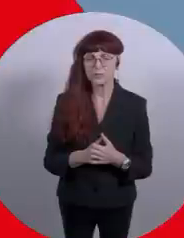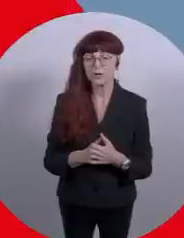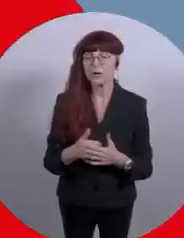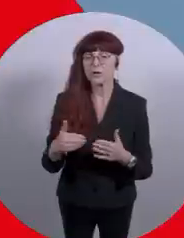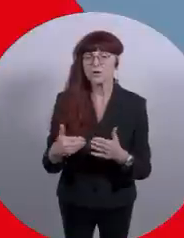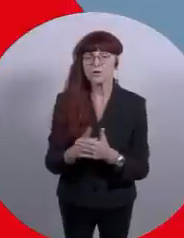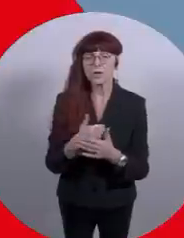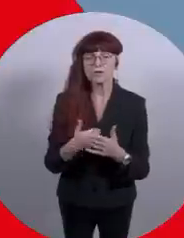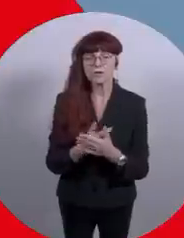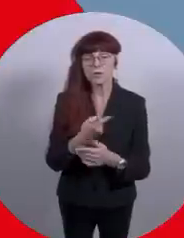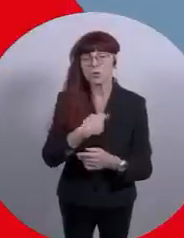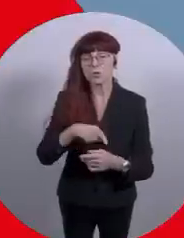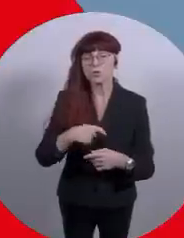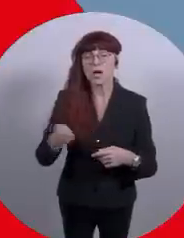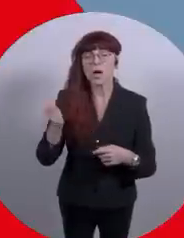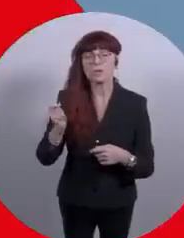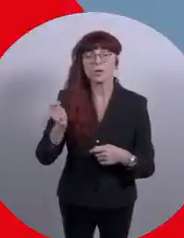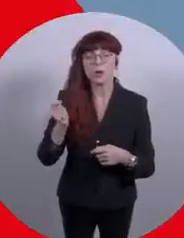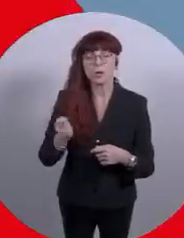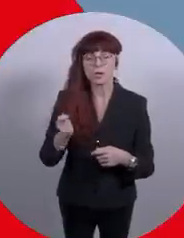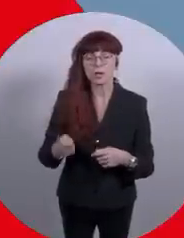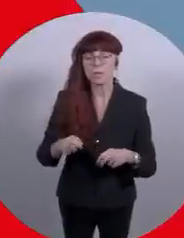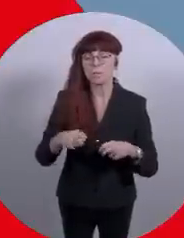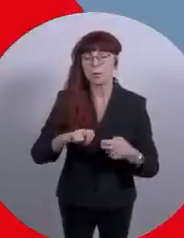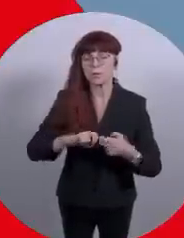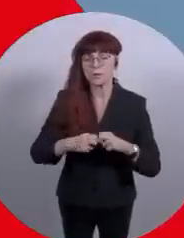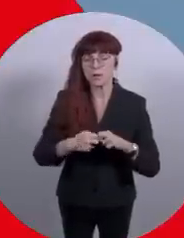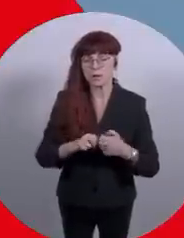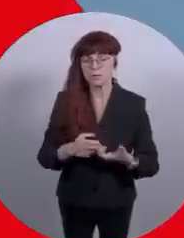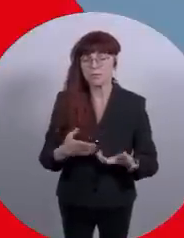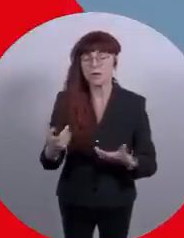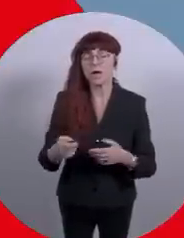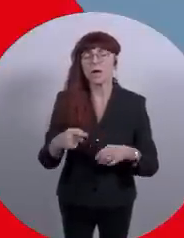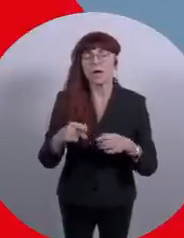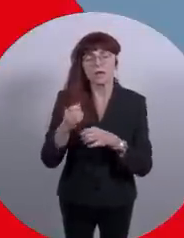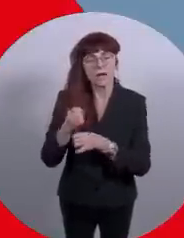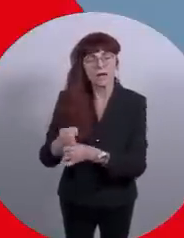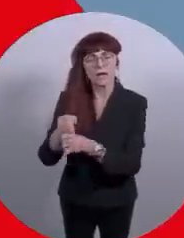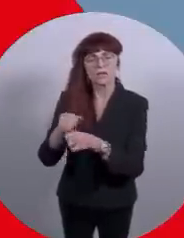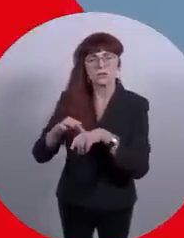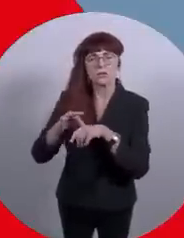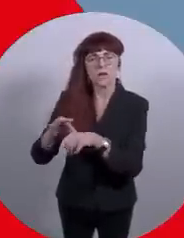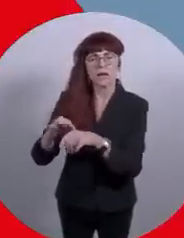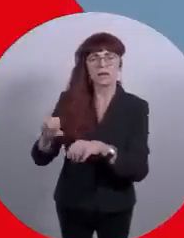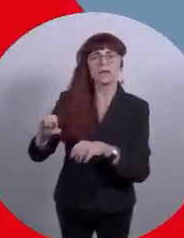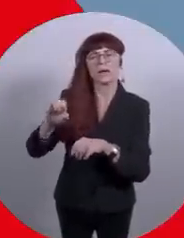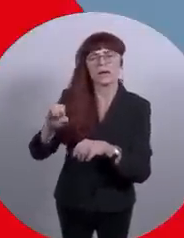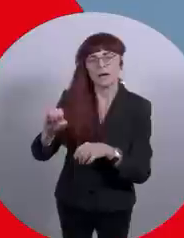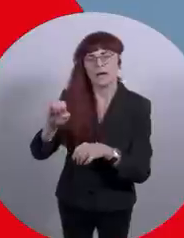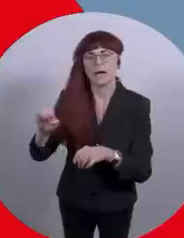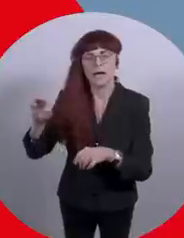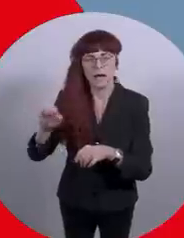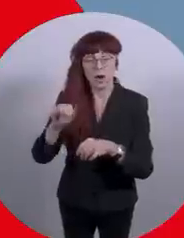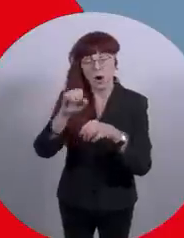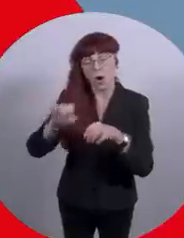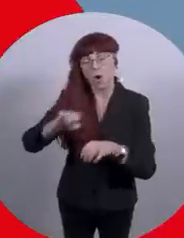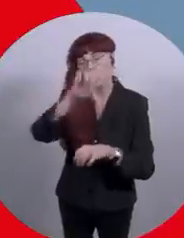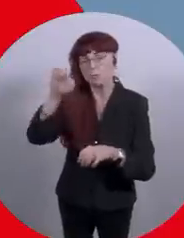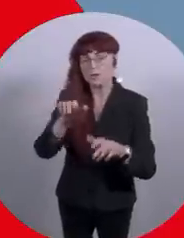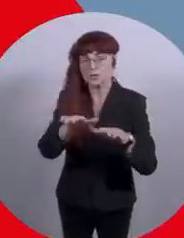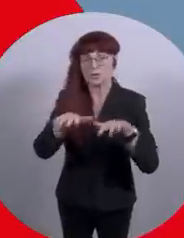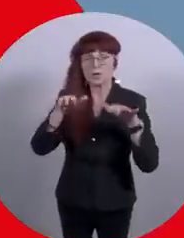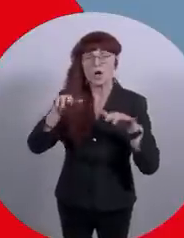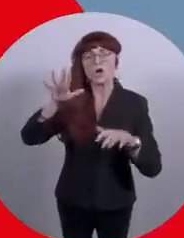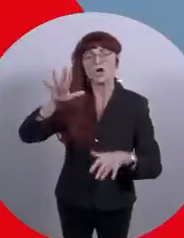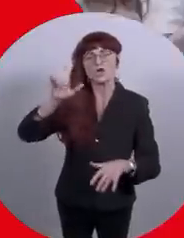stellvertretend für unsere Abgeordneten in Brüssel darf ich unseren Delegationsleiter im Europäischen Parlament an die Schieder willkommen heißen